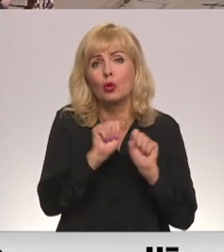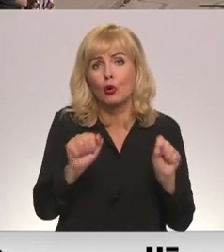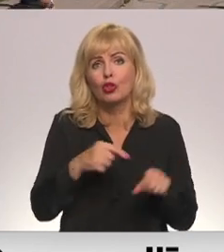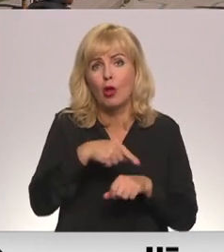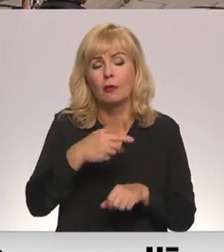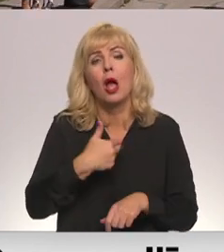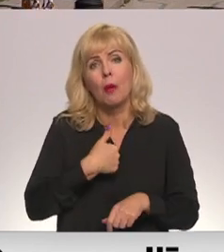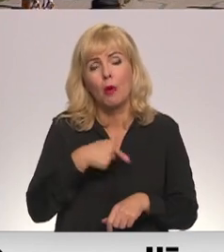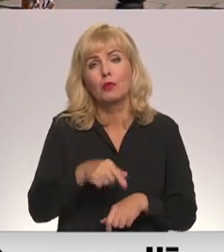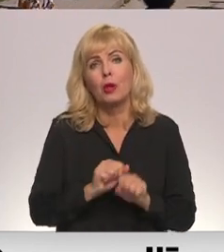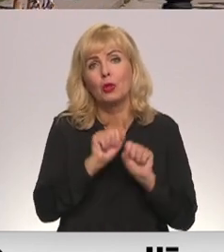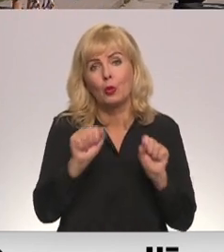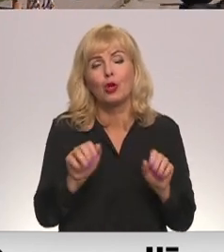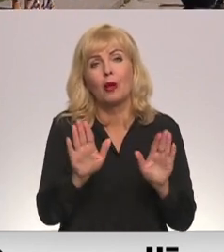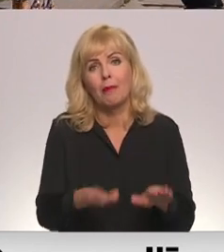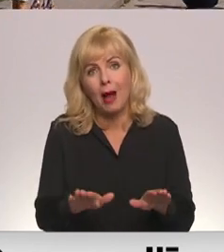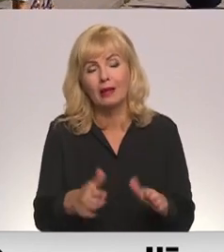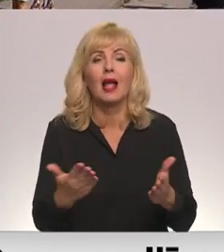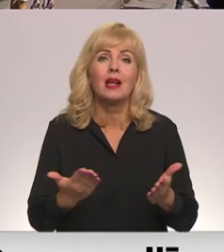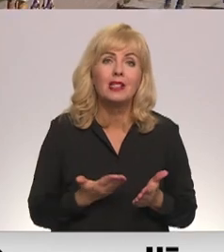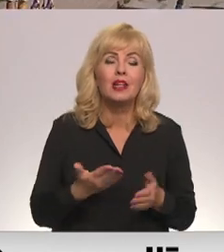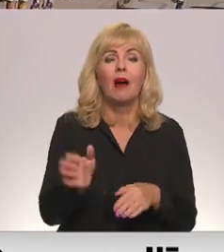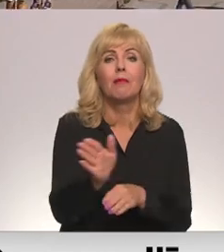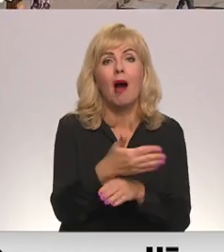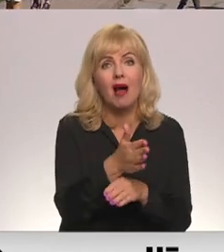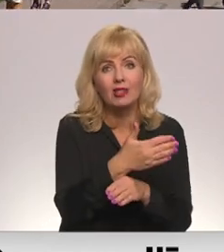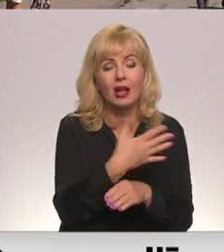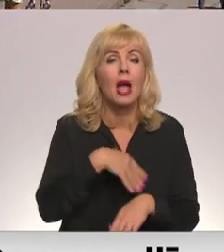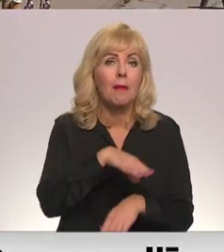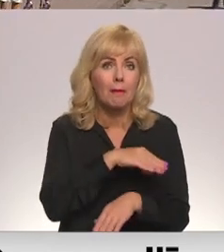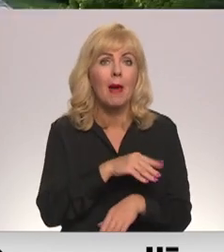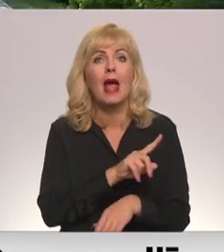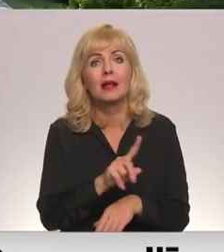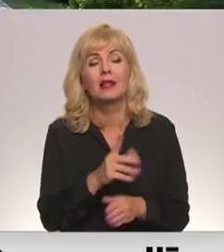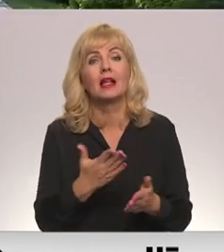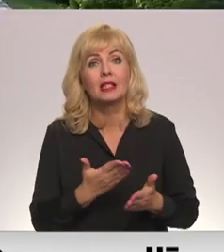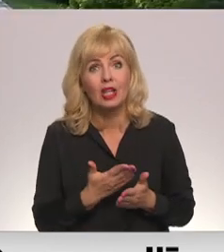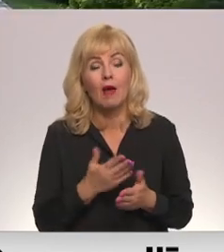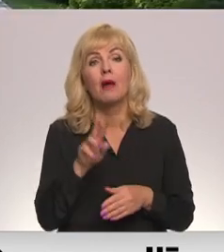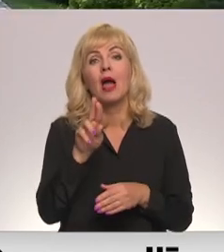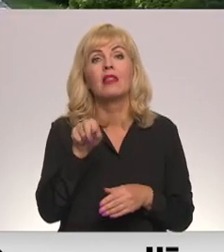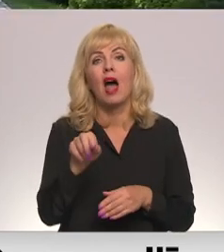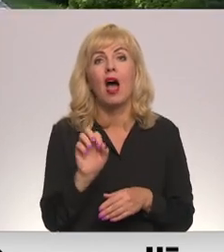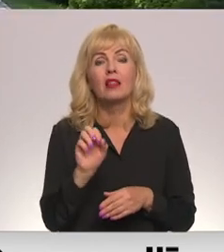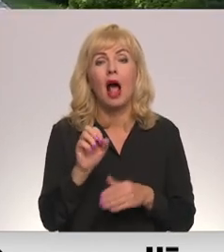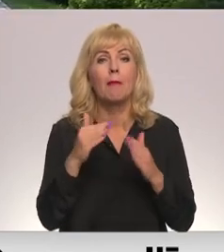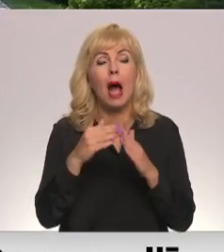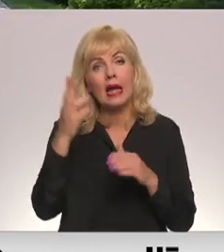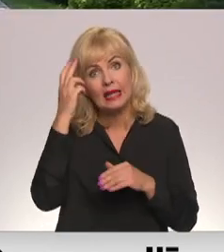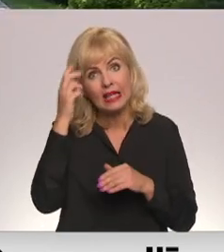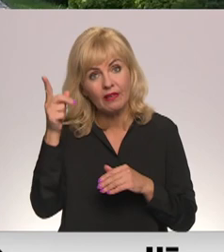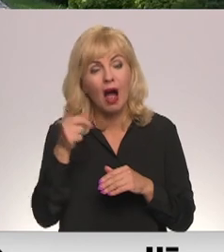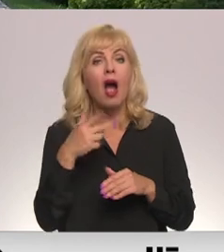šeit bija droši uzturēties. Mēs dzīvojam, pastaigājamies, mēs dzīvojam. Savukārt Natālijas mājas ir Kijevā un arī